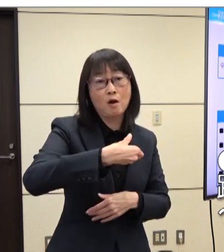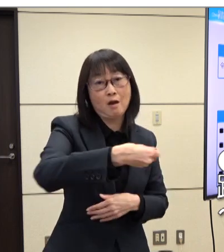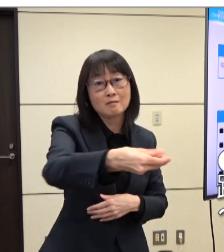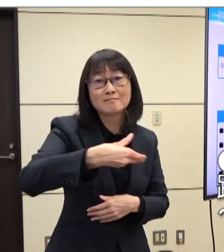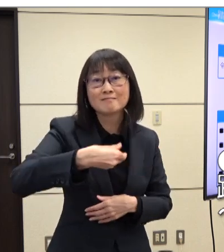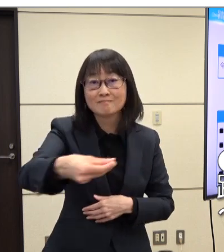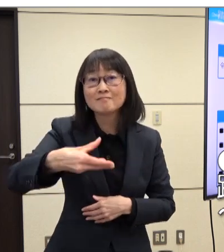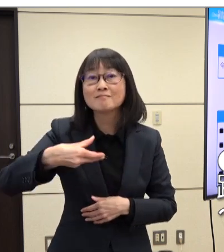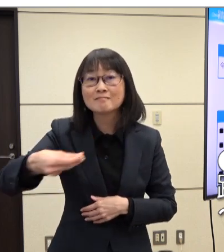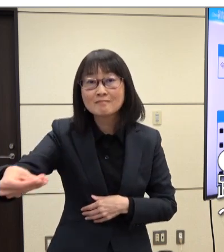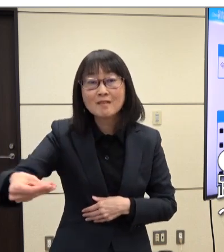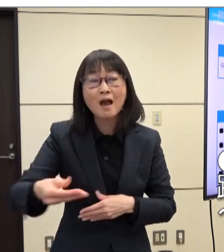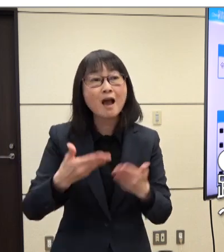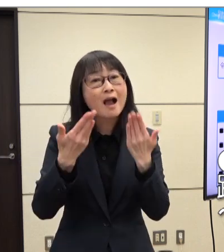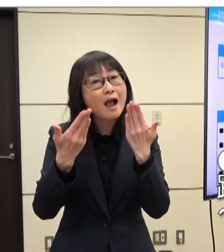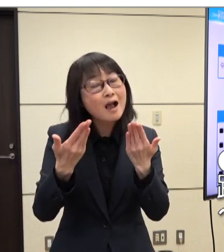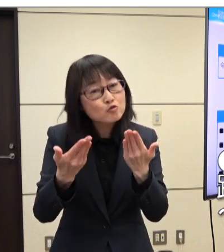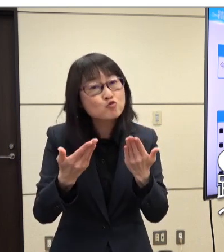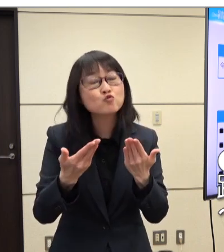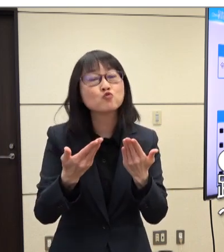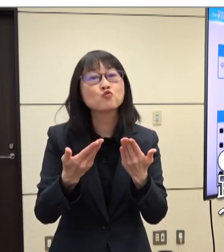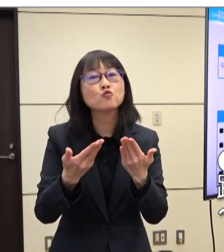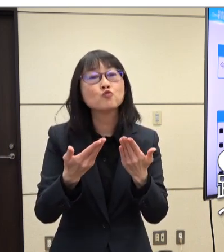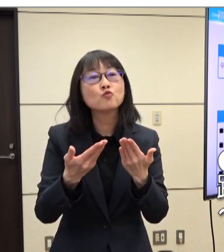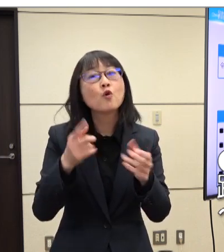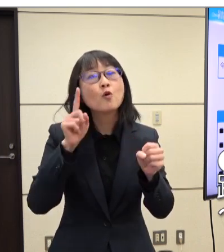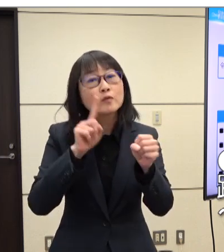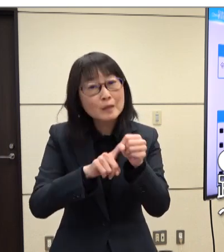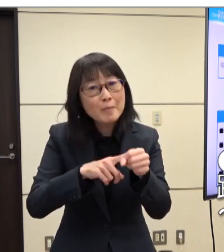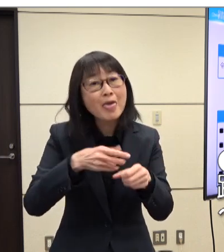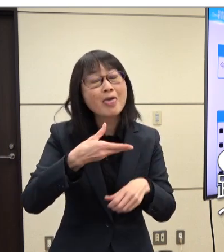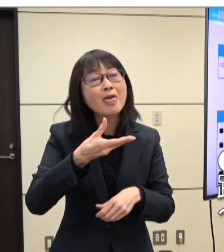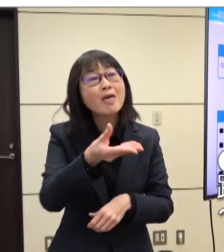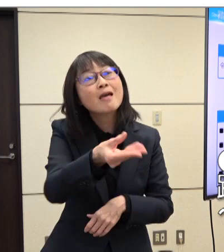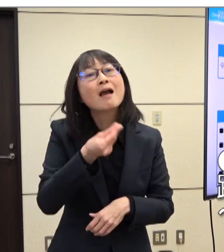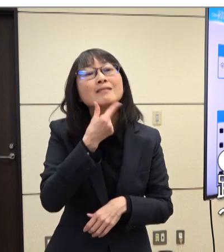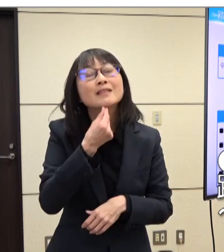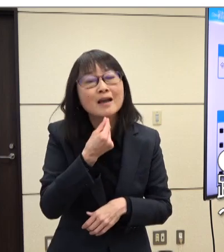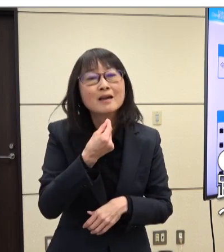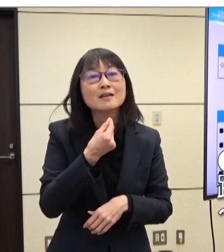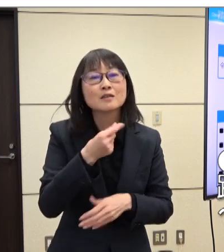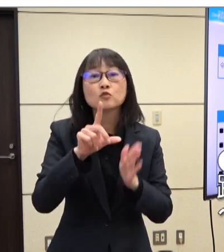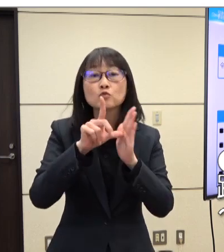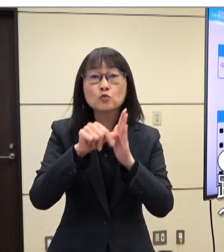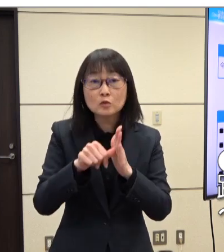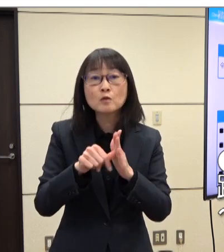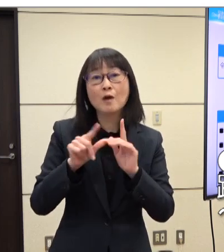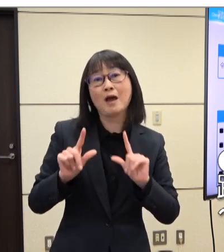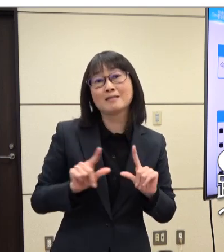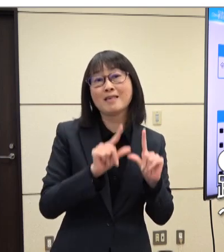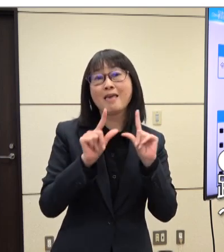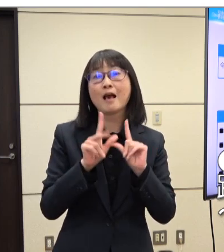使ってみて見たいという方は、ぜひ市役所の生活課まで、